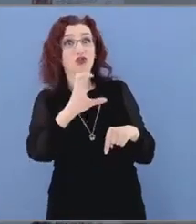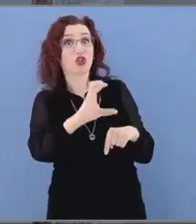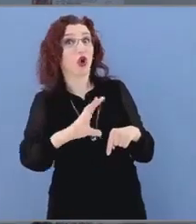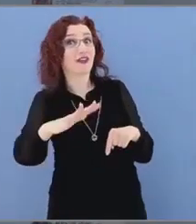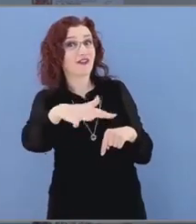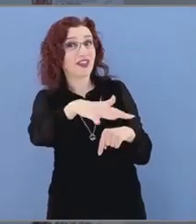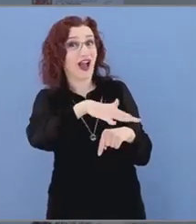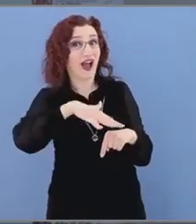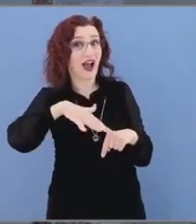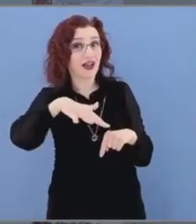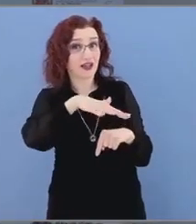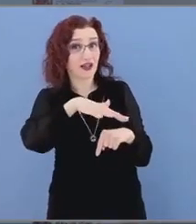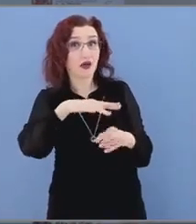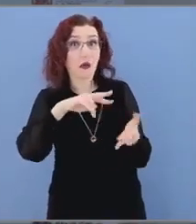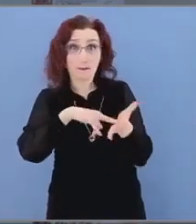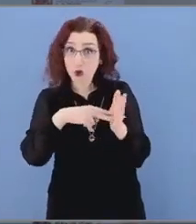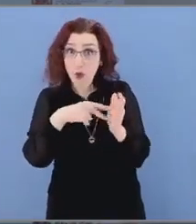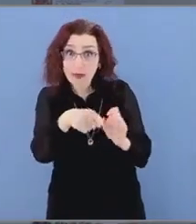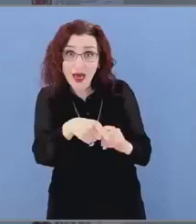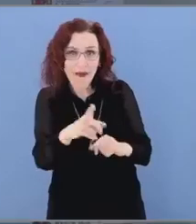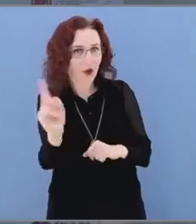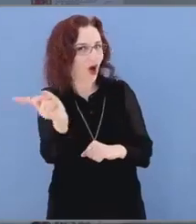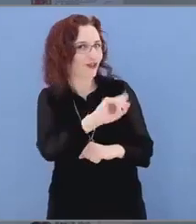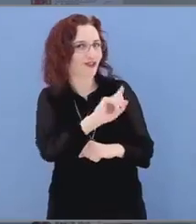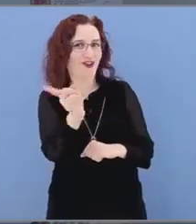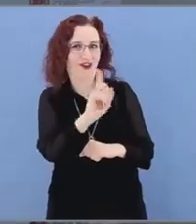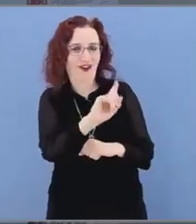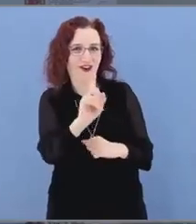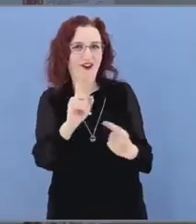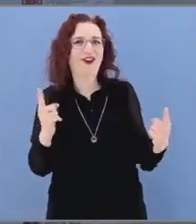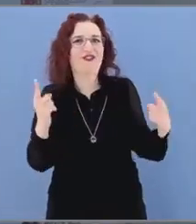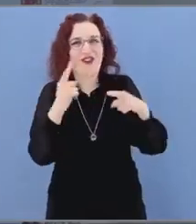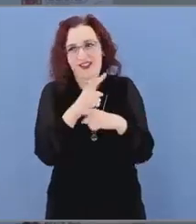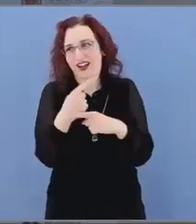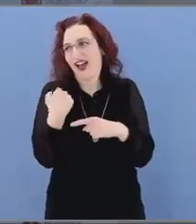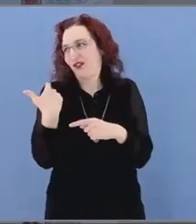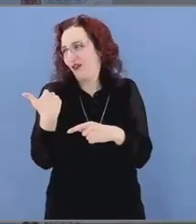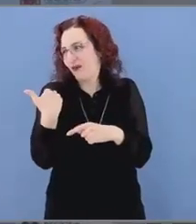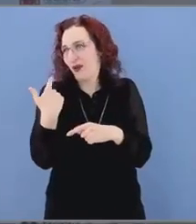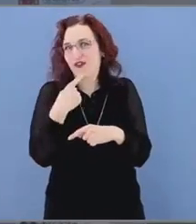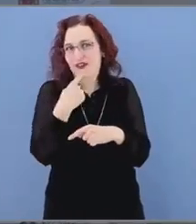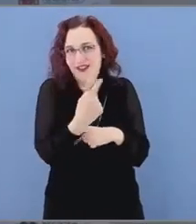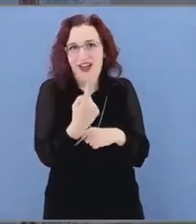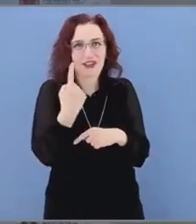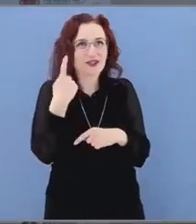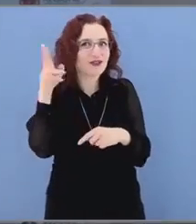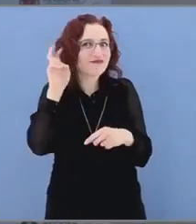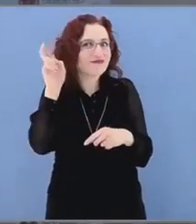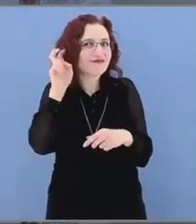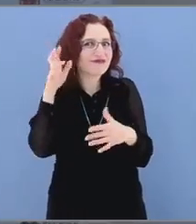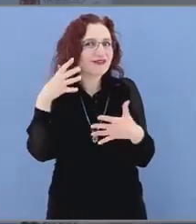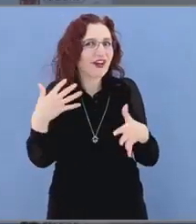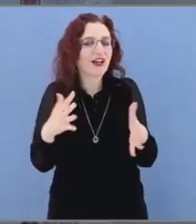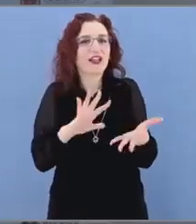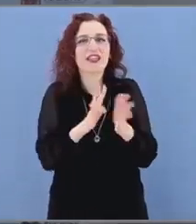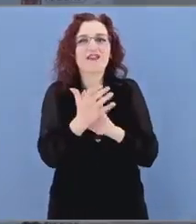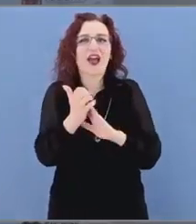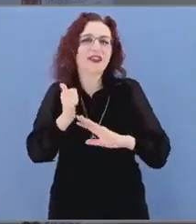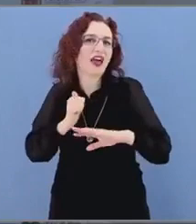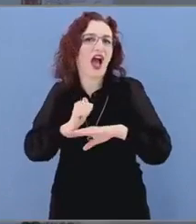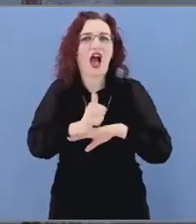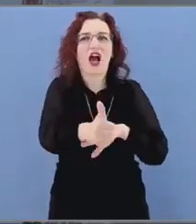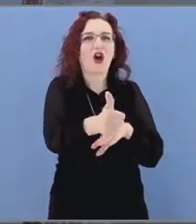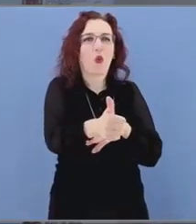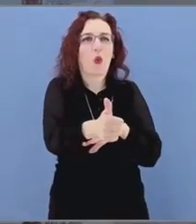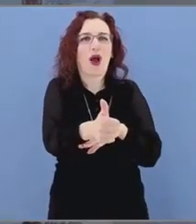dei problemi, ma per le cose che abbiamo ascoltato, sta diventando l'avanguardia di una